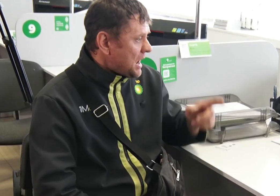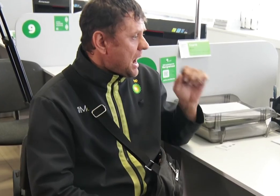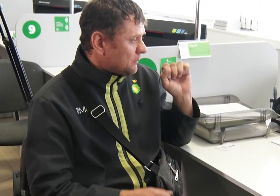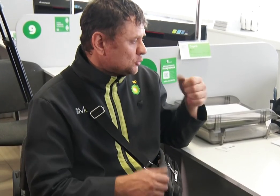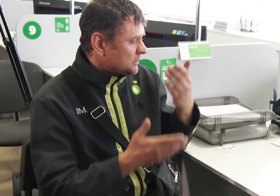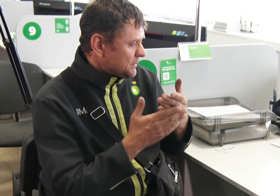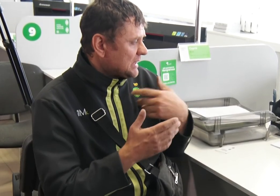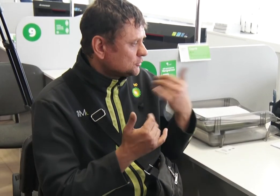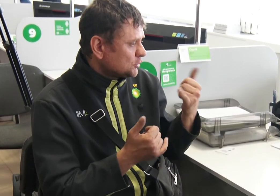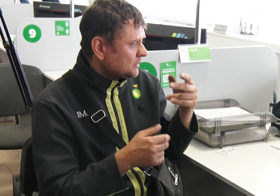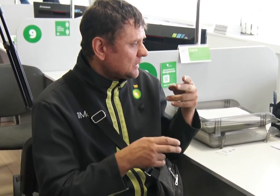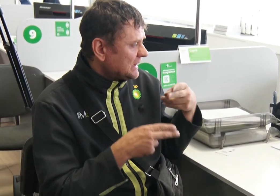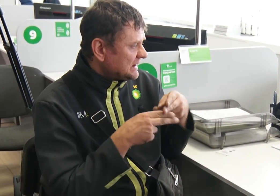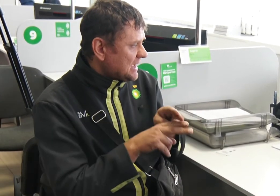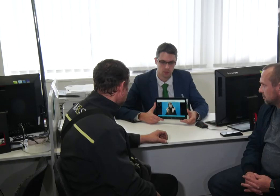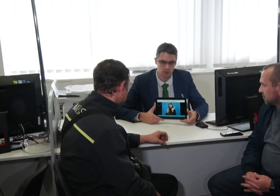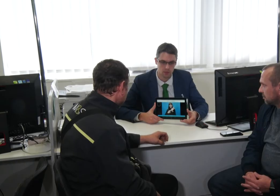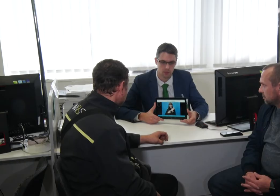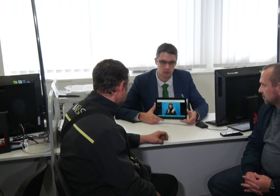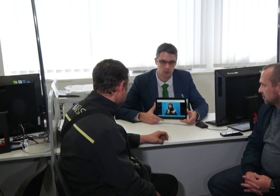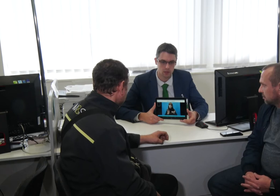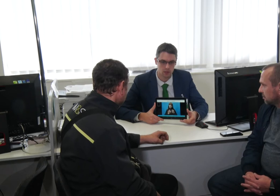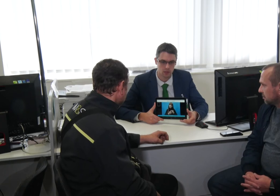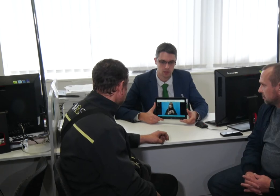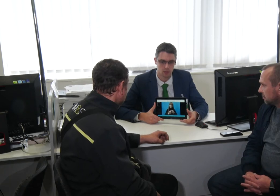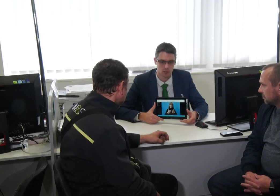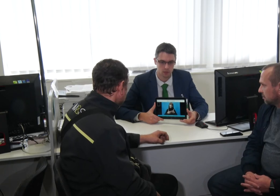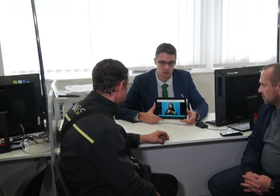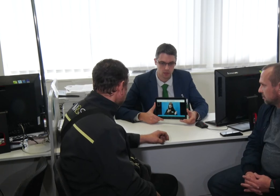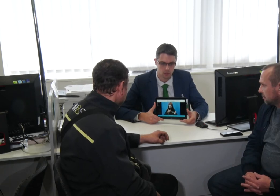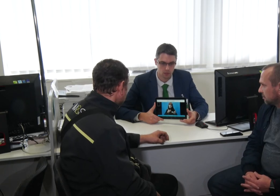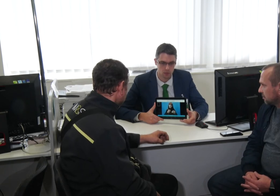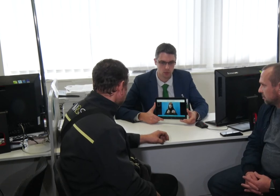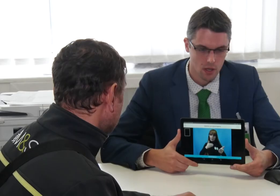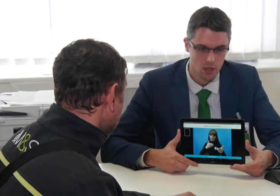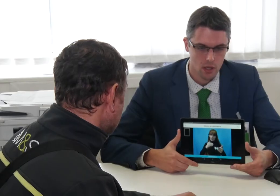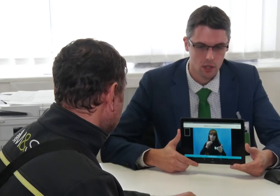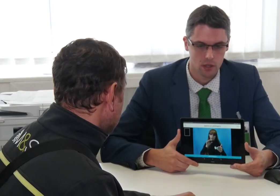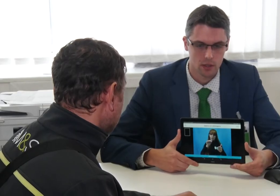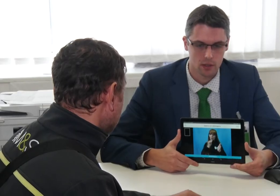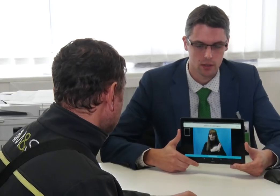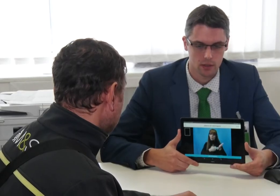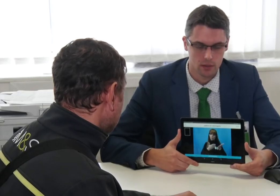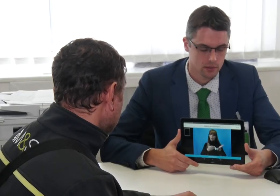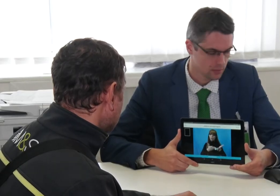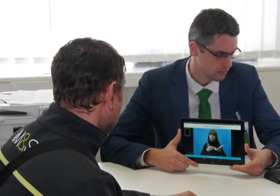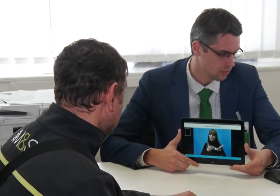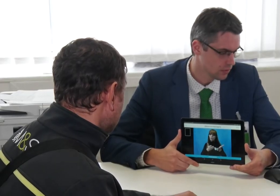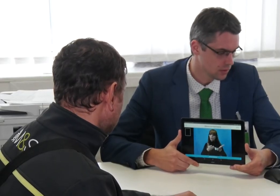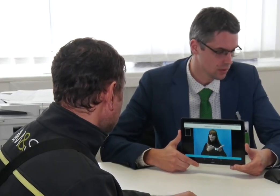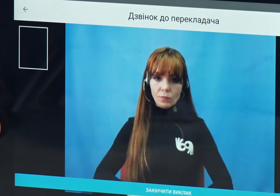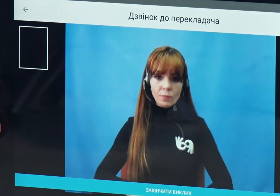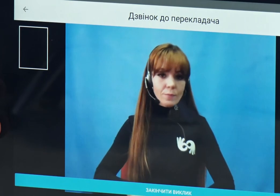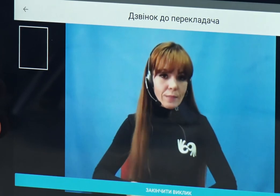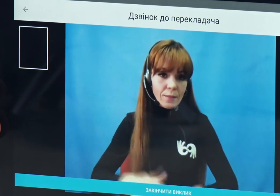чує. До сервісного центру МВС він прийшов, аби дізнатися про порядок переоформлення автомобіля і одразу скористався новим